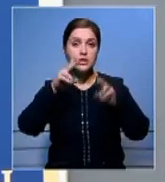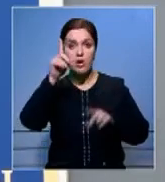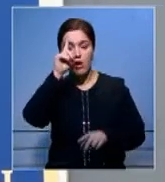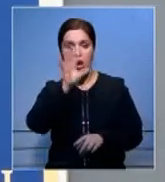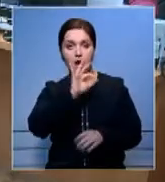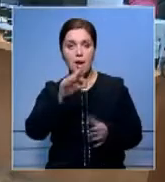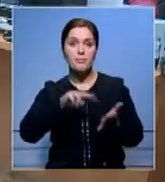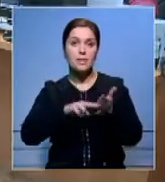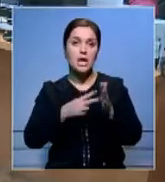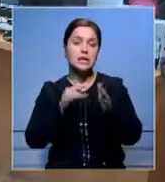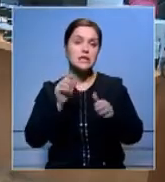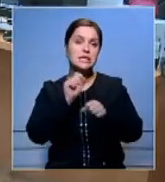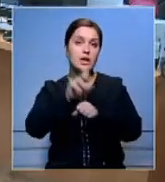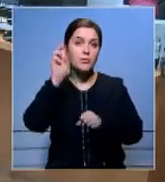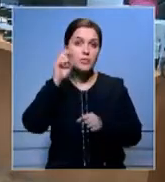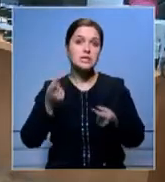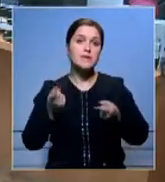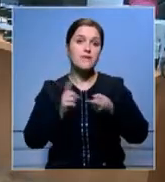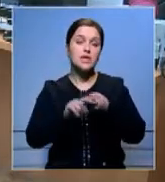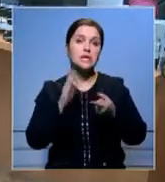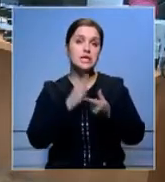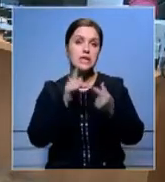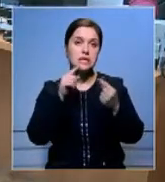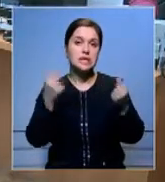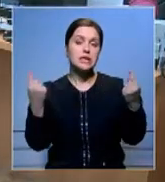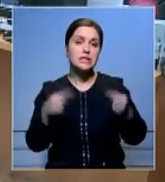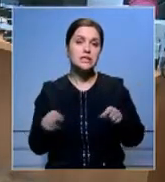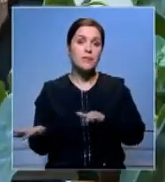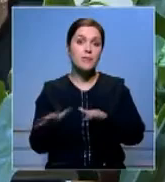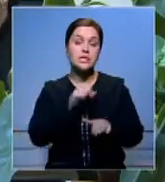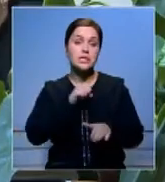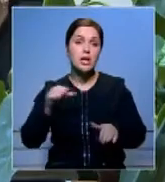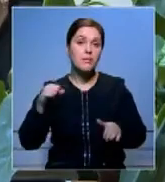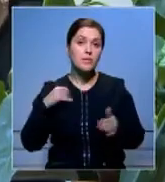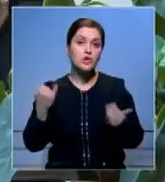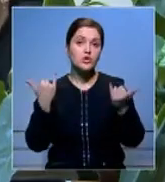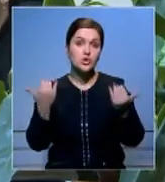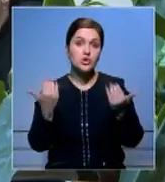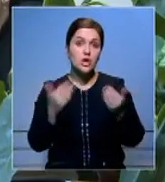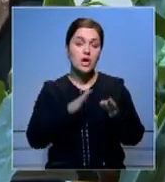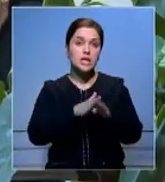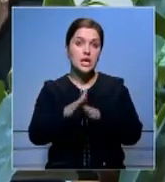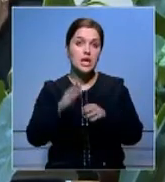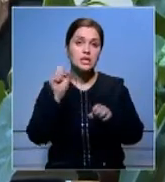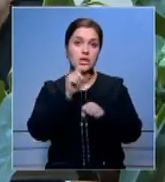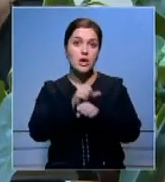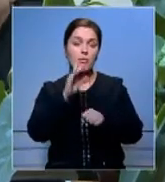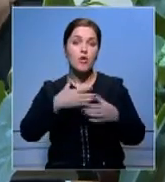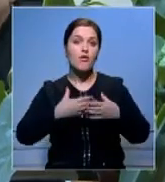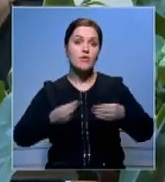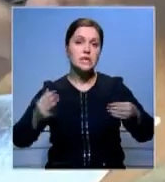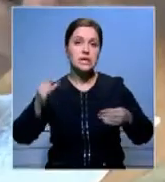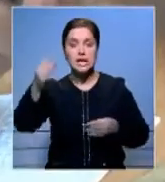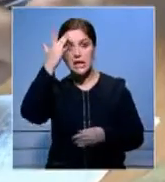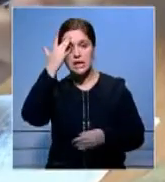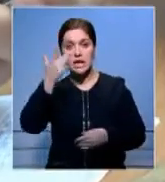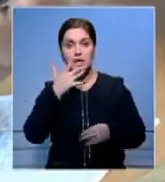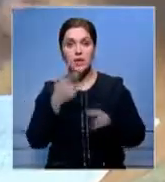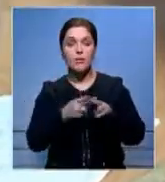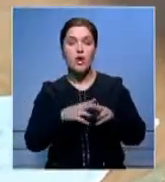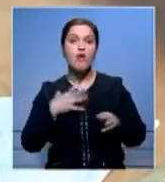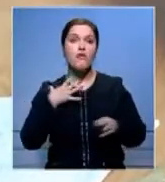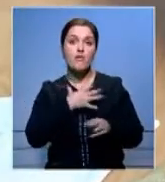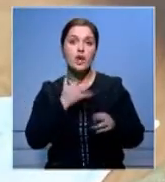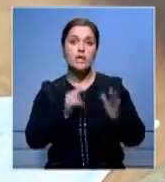планами и задачами государства, которые связаны с антикризисными мерами. Самый пик реализации этих задач приходится на весну и лето, говорит он. Поэтому